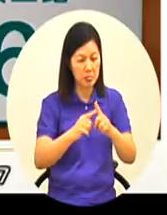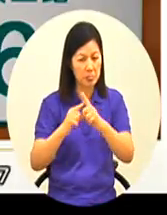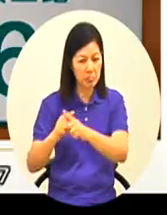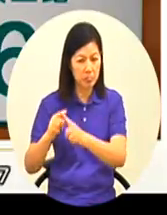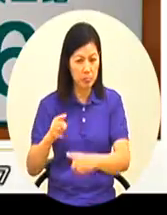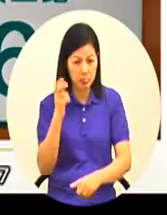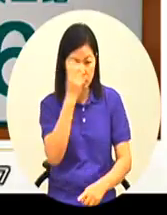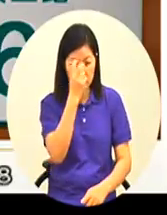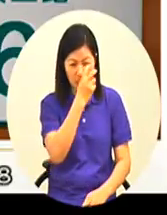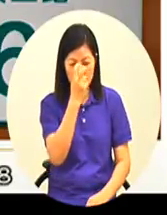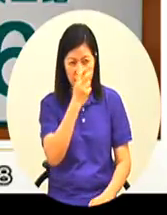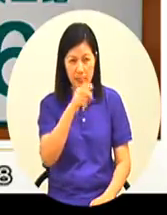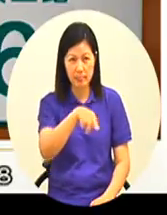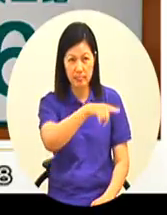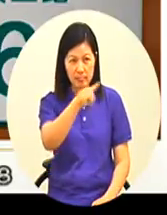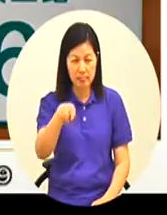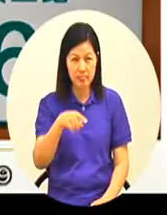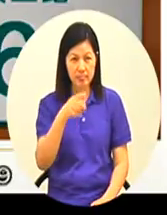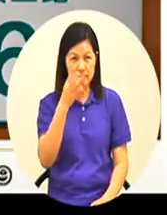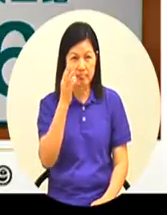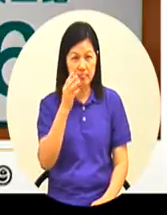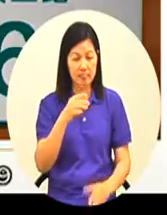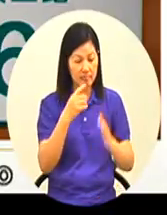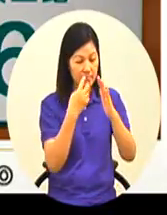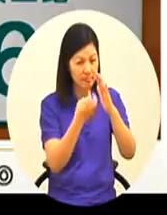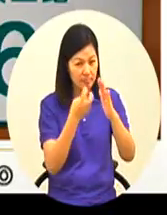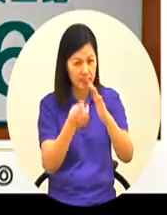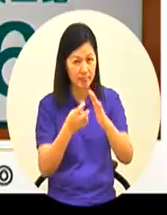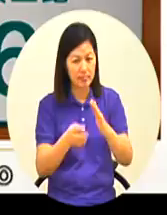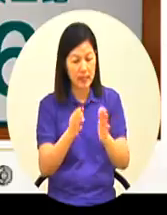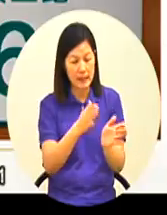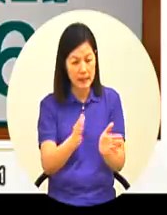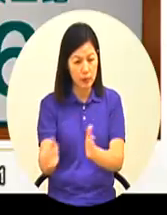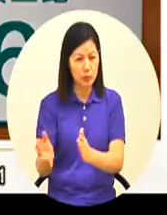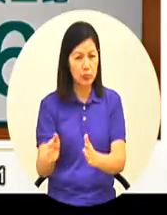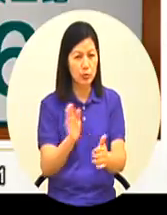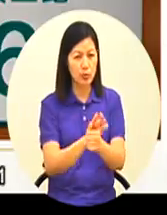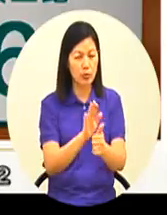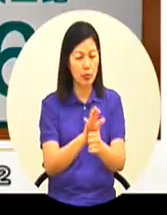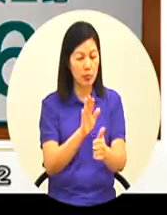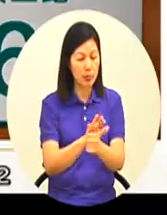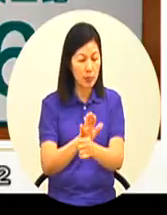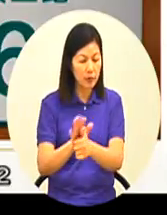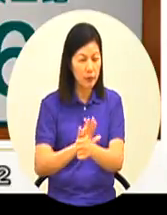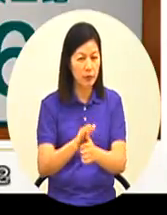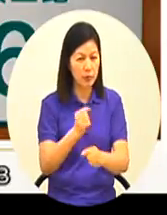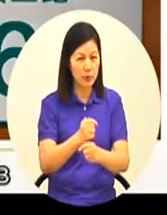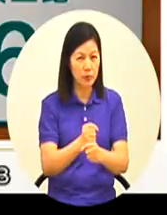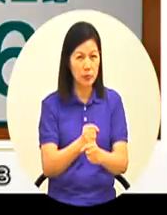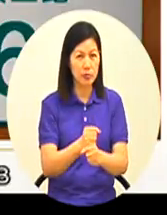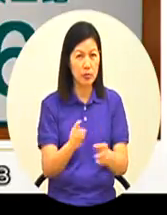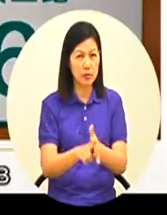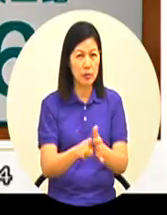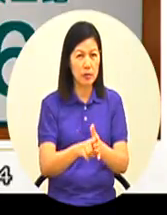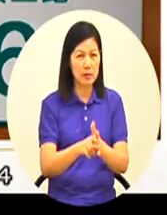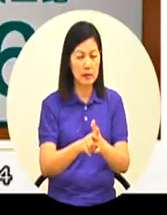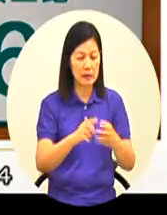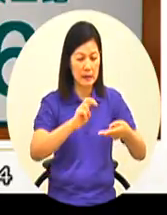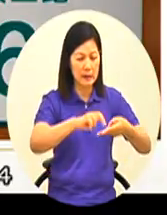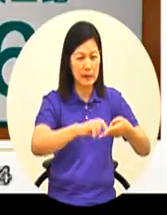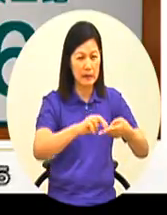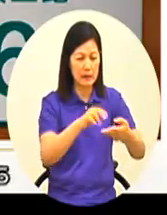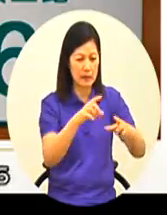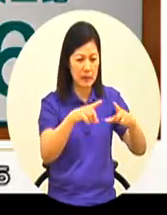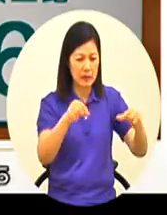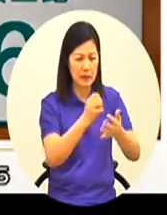去在做一个拜访或者是处理服务工作的时候，我发觉我们的这个门牌更换动作实